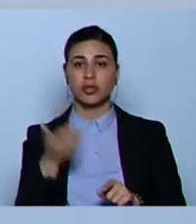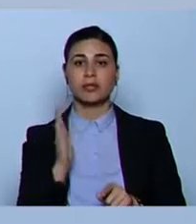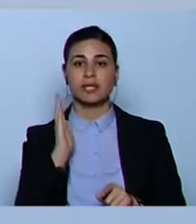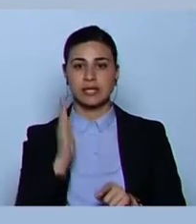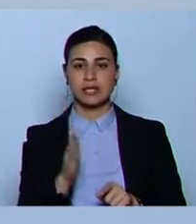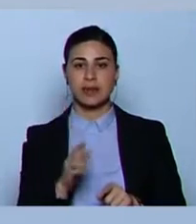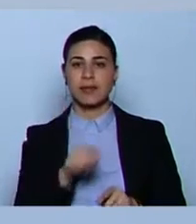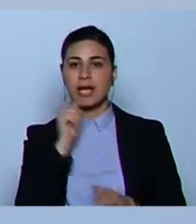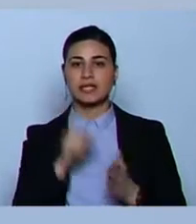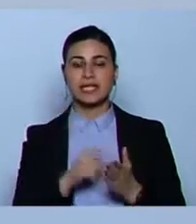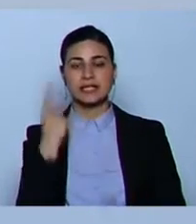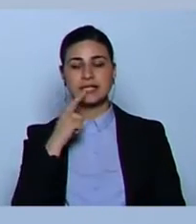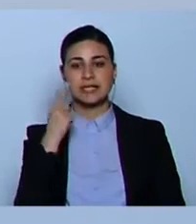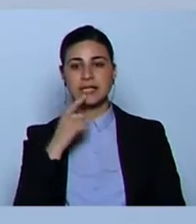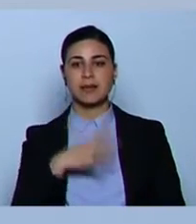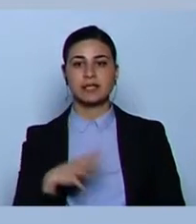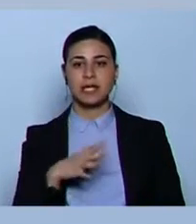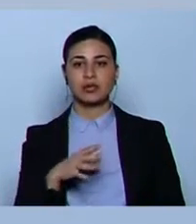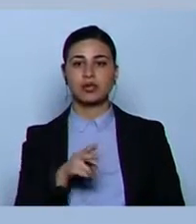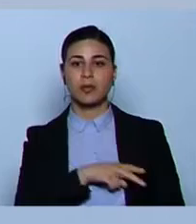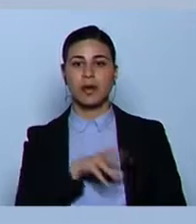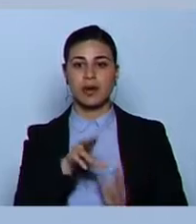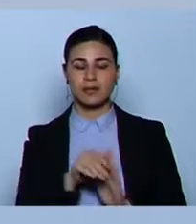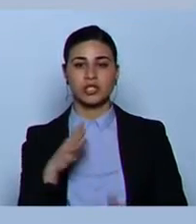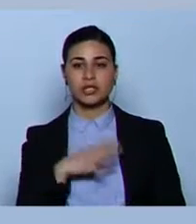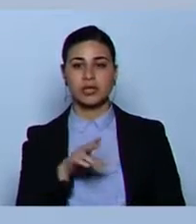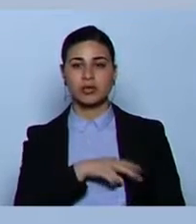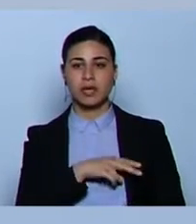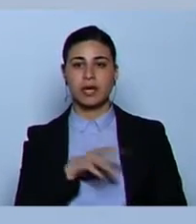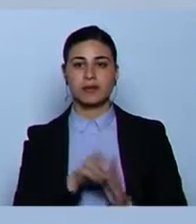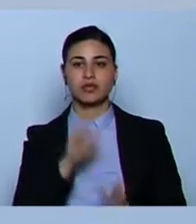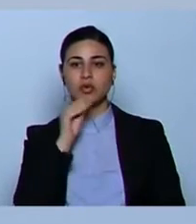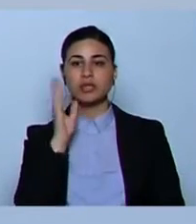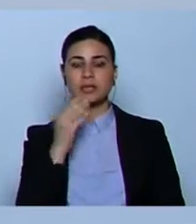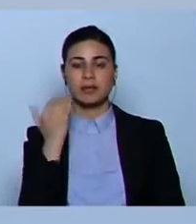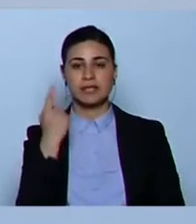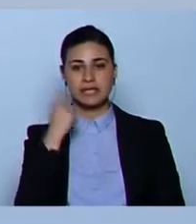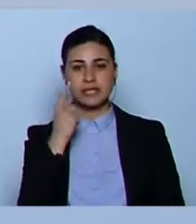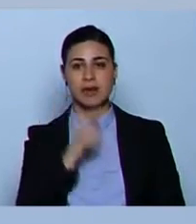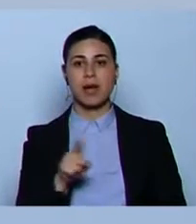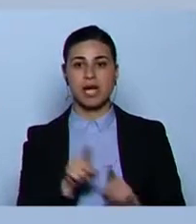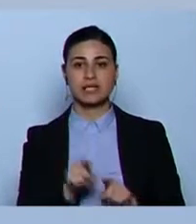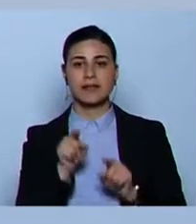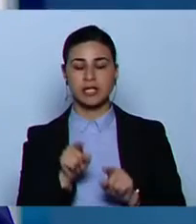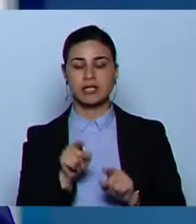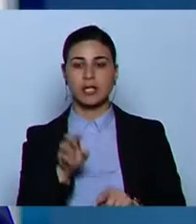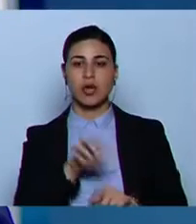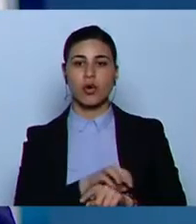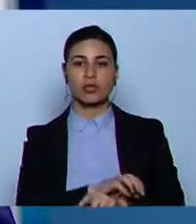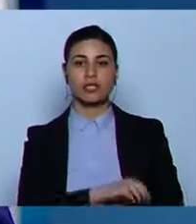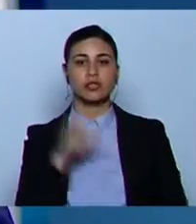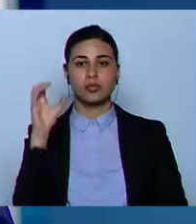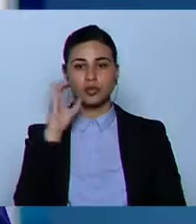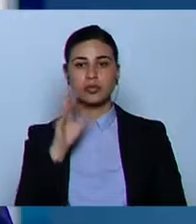ხდება საკითხის ინიცირება საქართველოს პარლამენტში. საქართველოს პარლამენტში როცა ხდება მისი ინიცირება, ასევე ის კომიტეტის